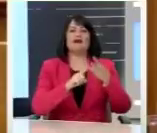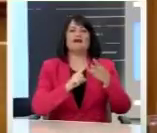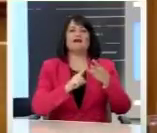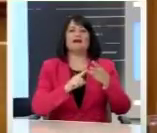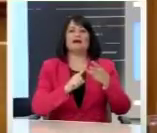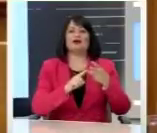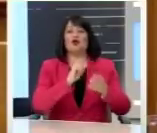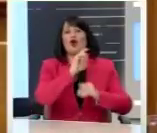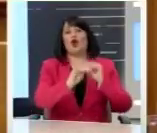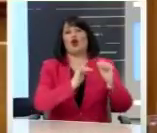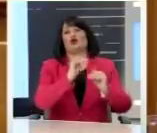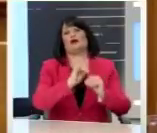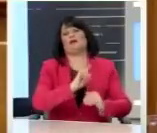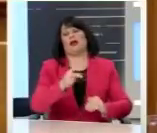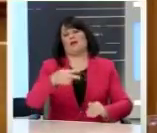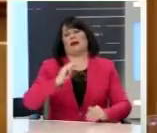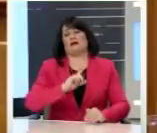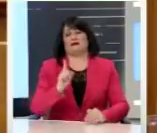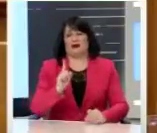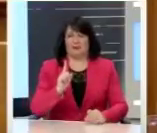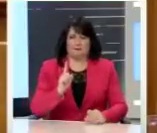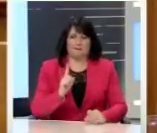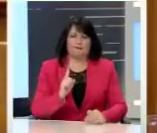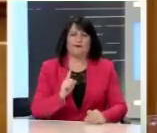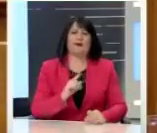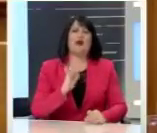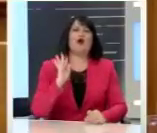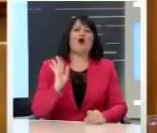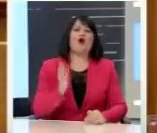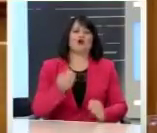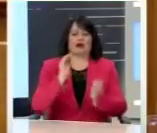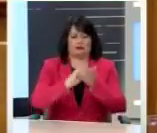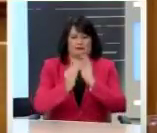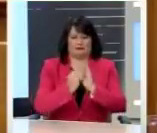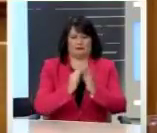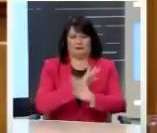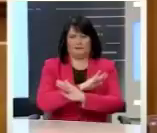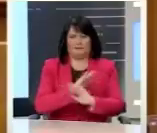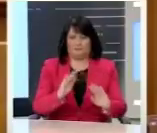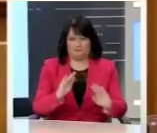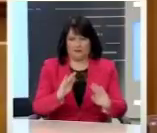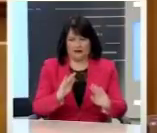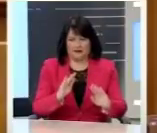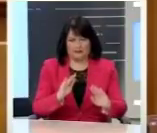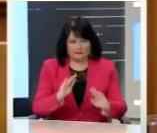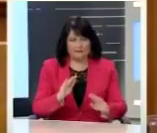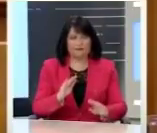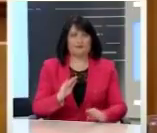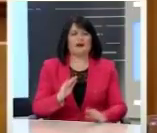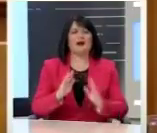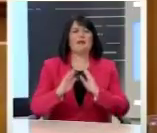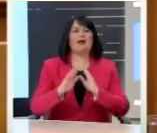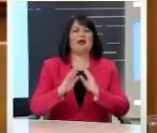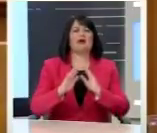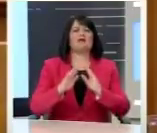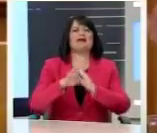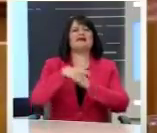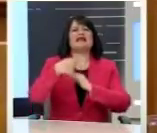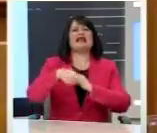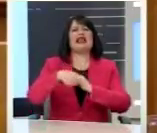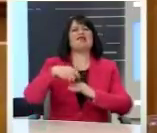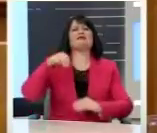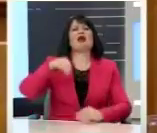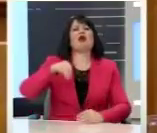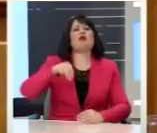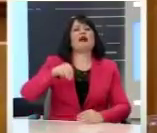μην υπάρχουν και απαντήσεις. Όταν κατέπεσε η σκευωρία με το πόρισμα του Παρακουμάτσου, έπρεπε να βρουν άλλο